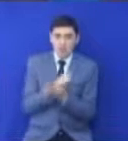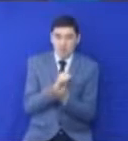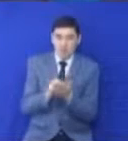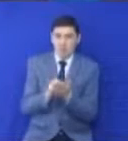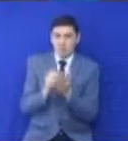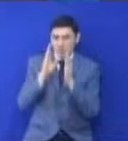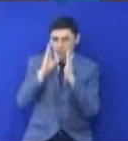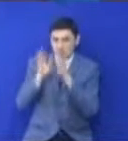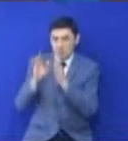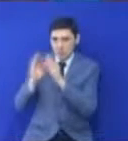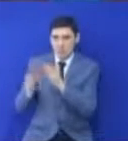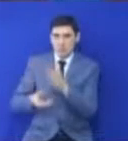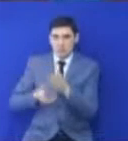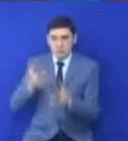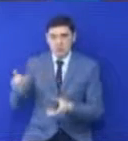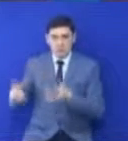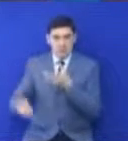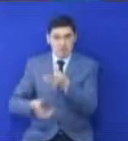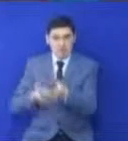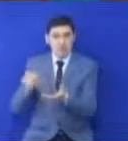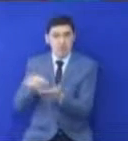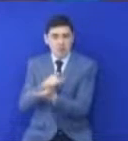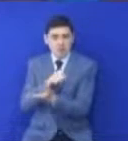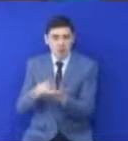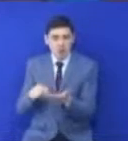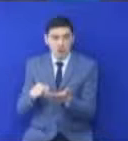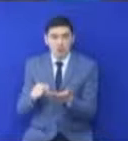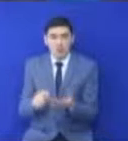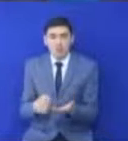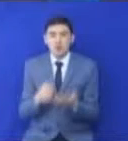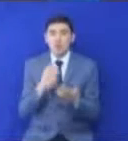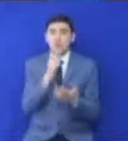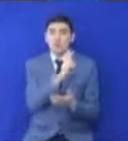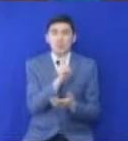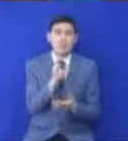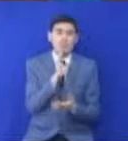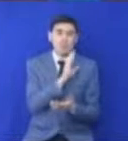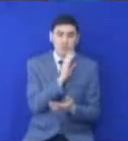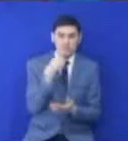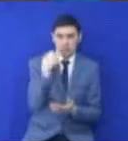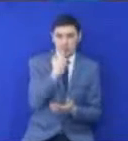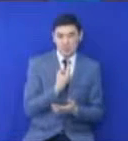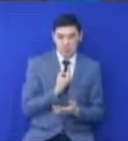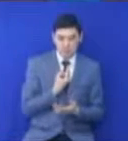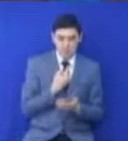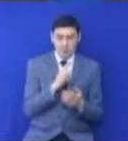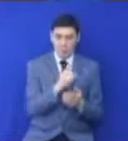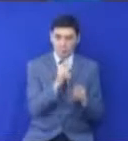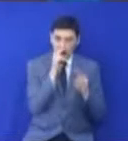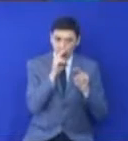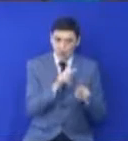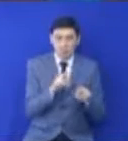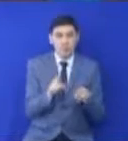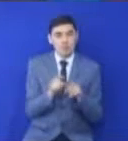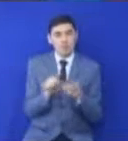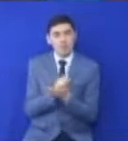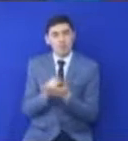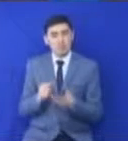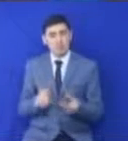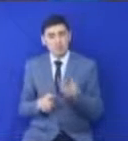өткізетін, сондай 18 жасқа дейінгі бала күтімімен отырған ата-аналар жеке құжат өткізетін, қазір бұл құжаттардың